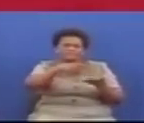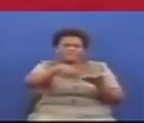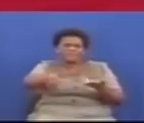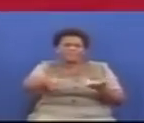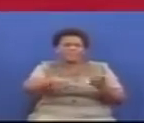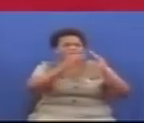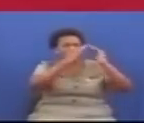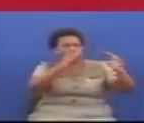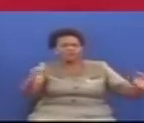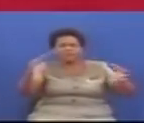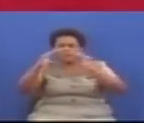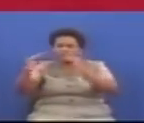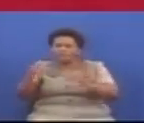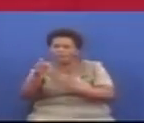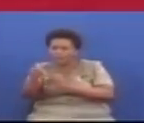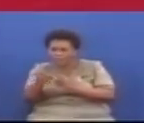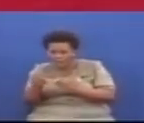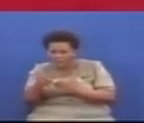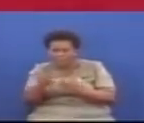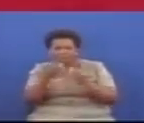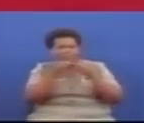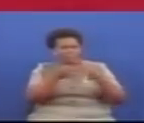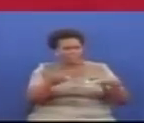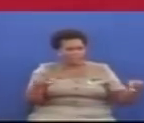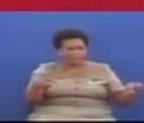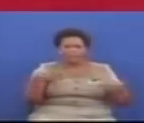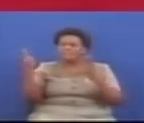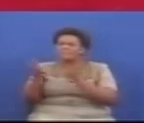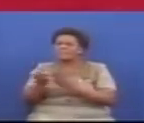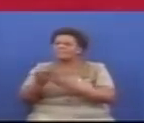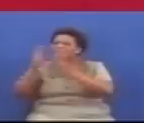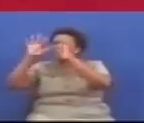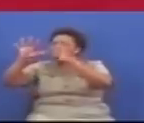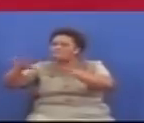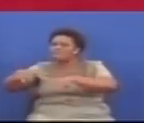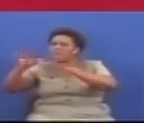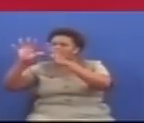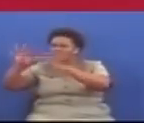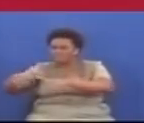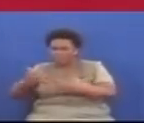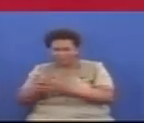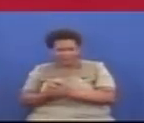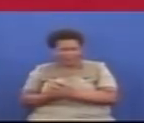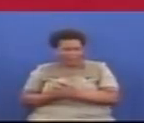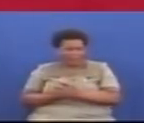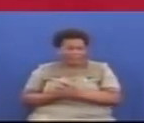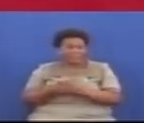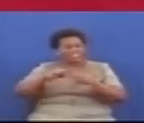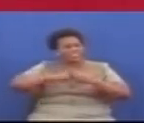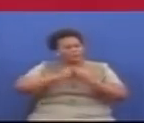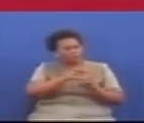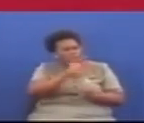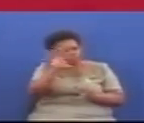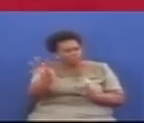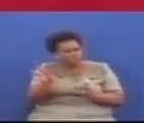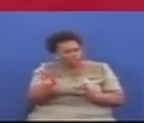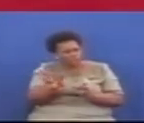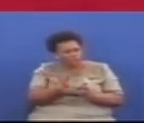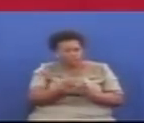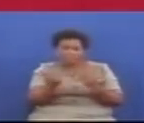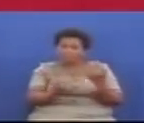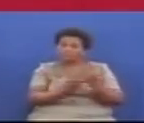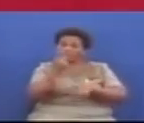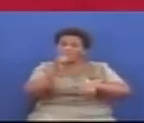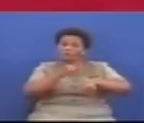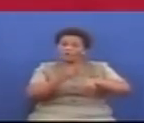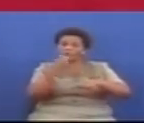huo zilisababisha mradi huu kusimama kwa muda mrefu. Kutokana na changamoto zilizojitokeza wakati wa ujenzi wa barabara hiyo, mkandarasi ameomba